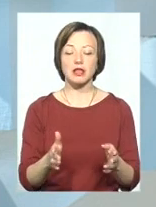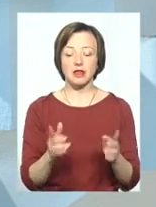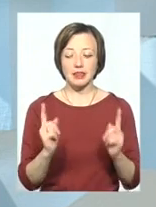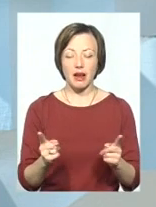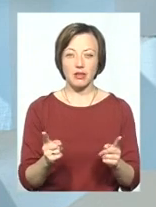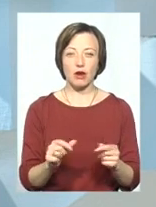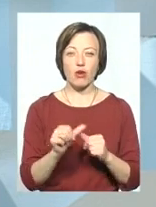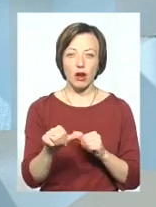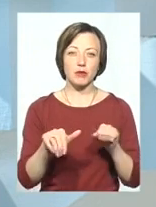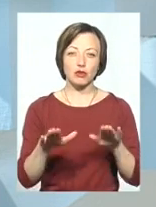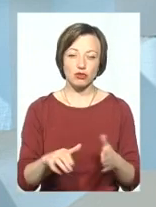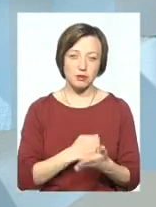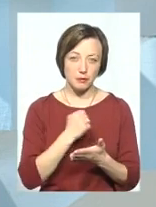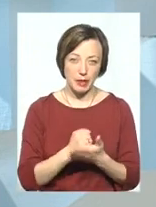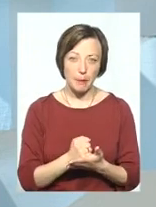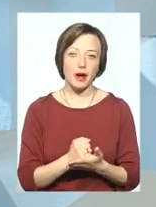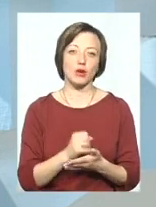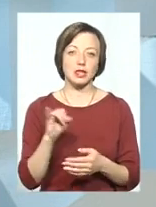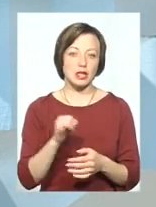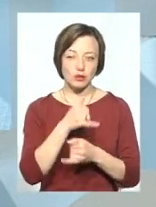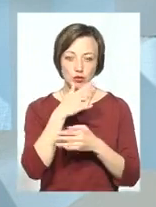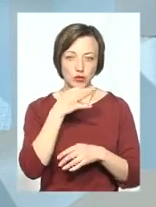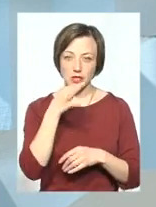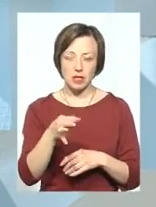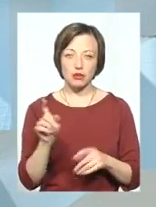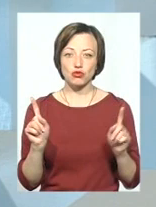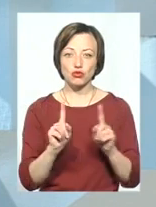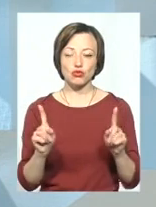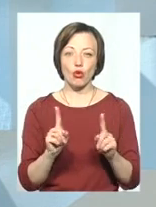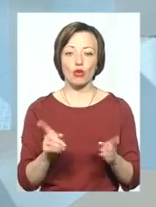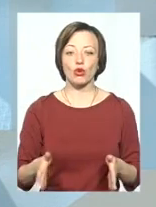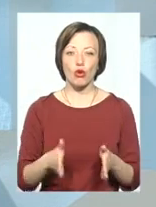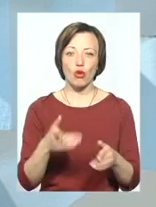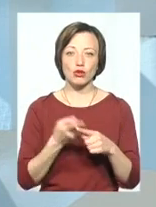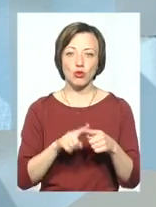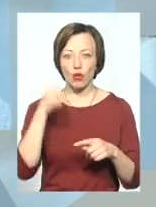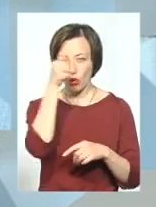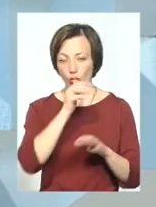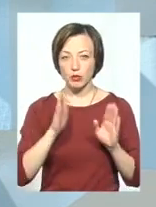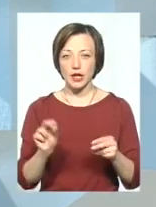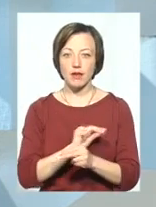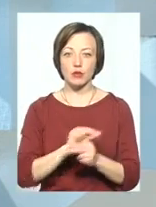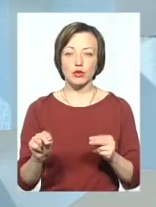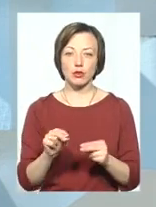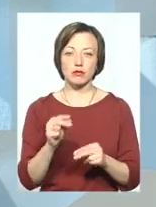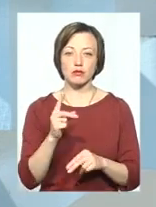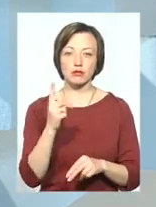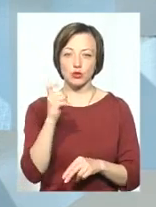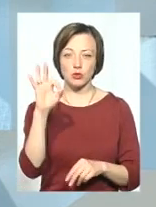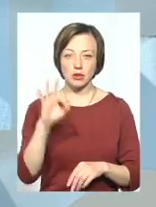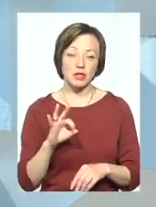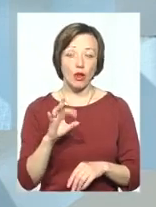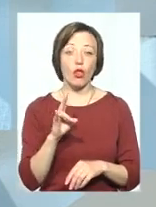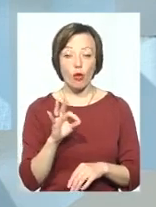рішення приймаються і не можемо сказати, безумовно, що дороги цього року будуть відремонтовані повністю, але певні